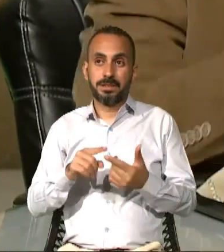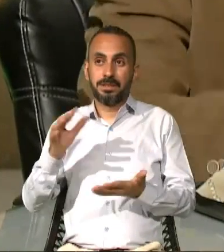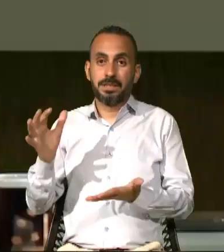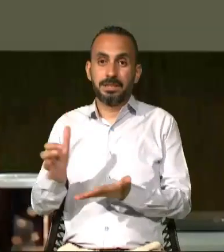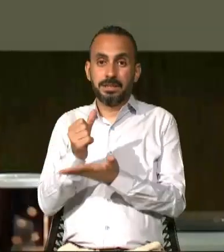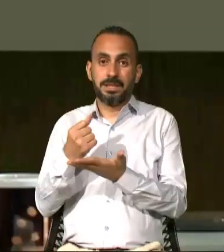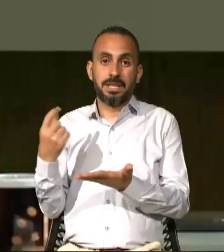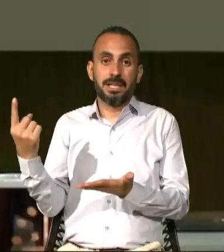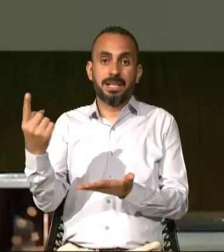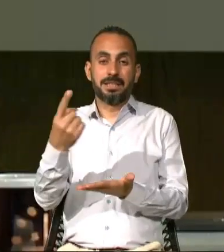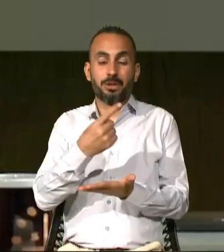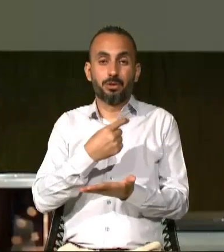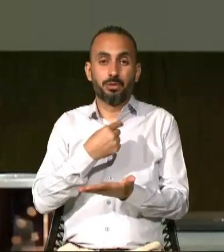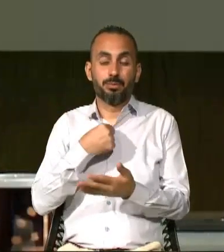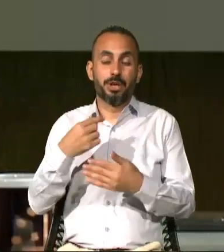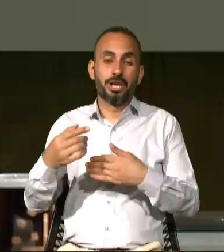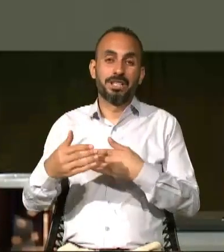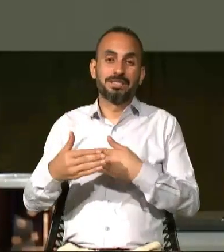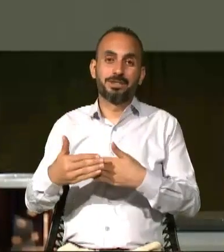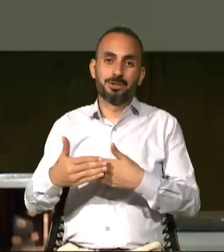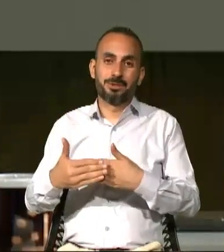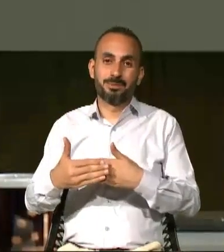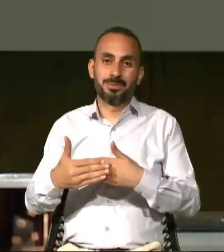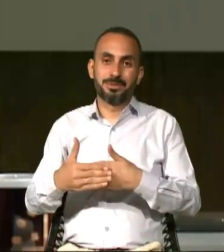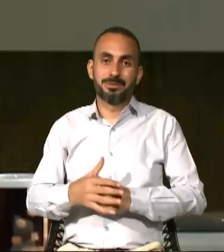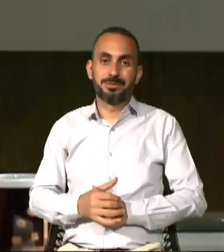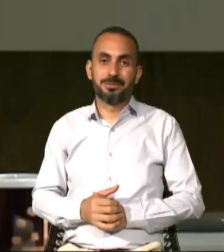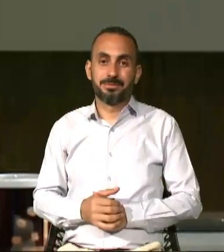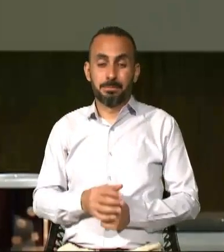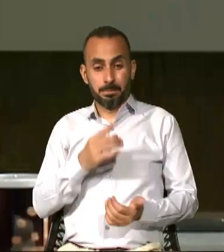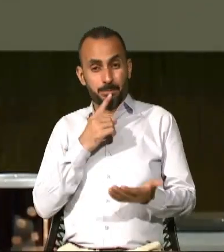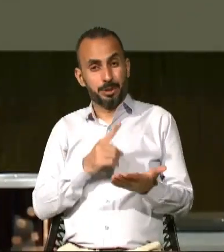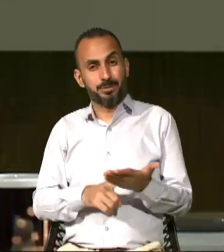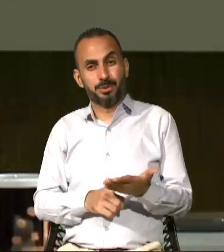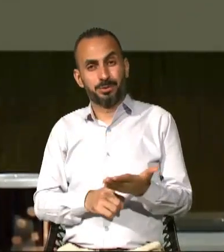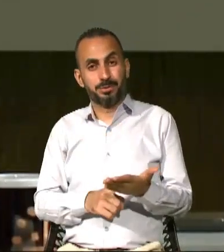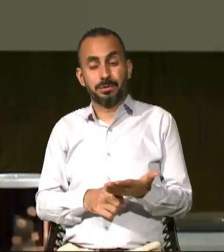اهو الكتاب. طب قول ازاي نجاتكم قول ازاي